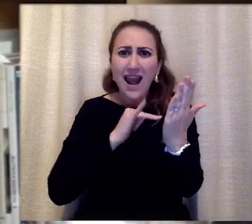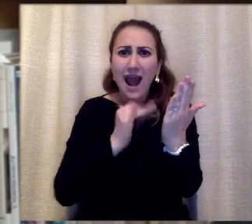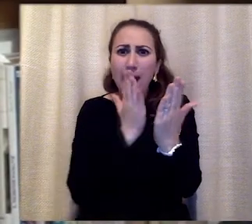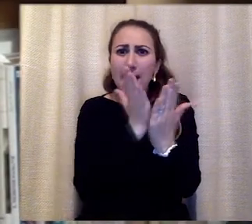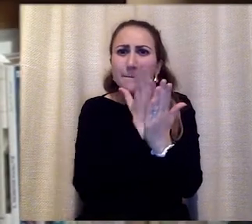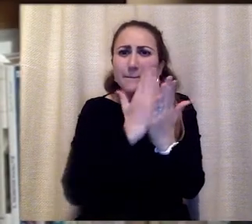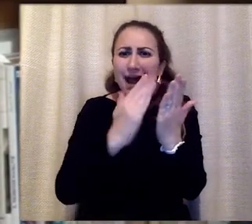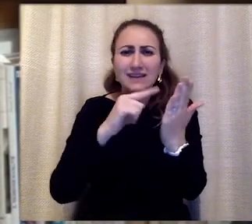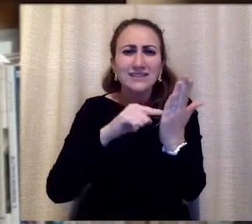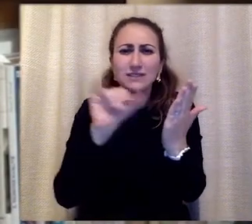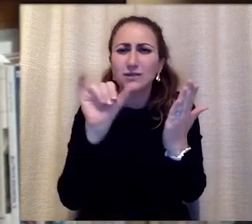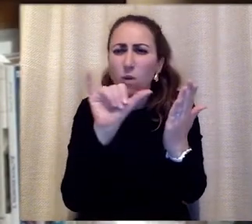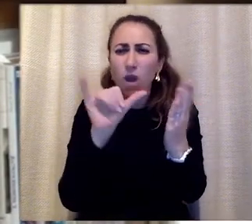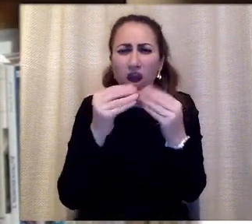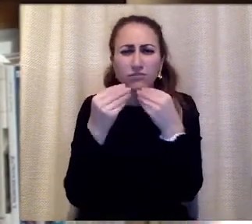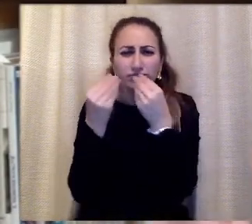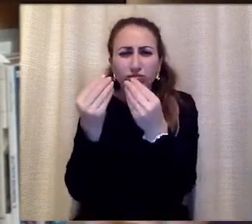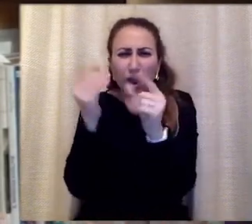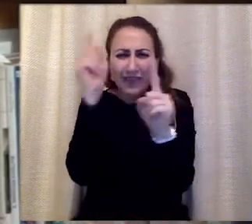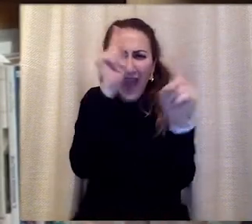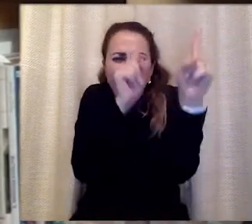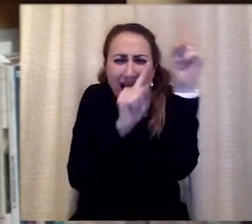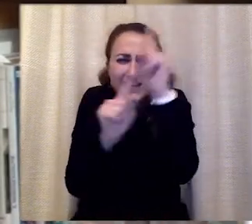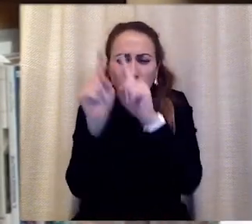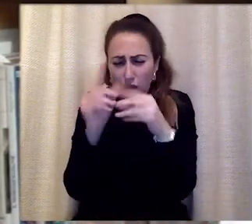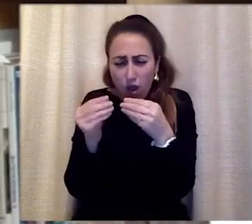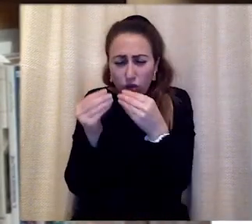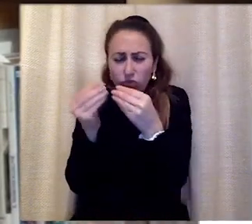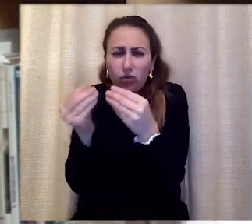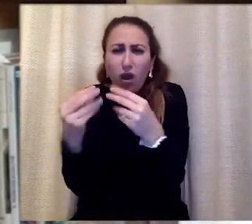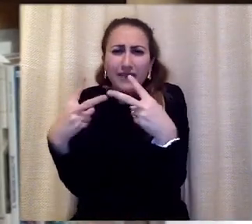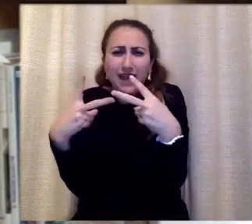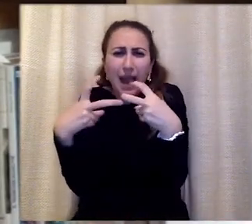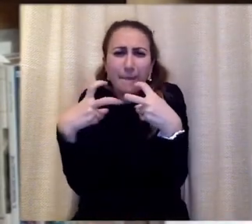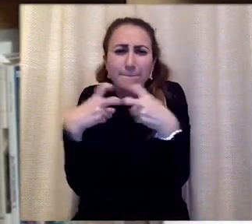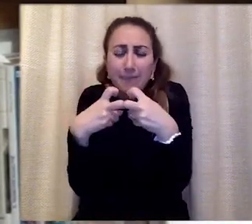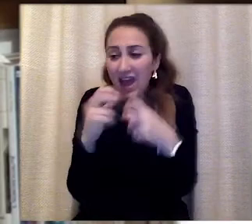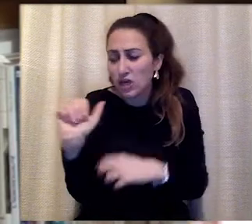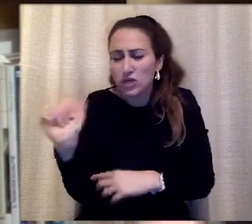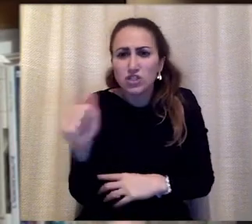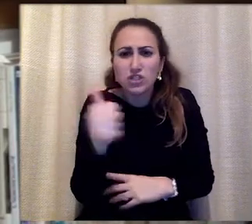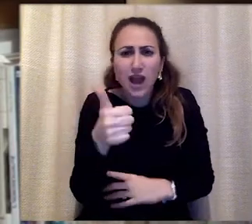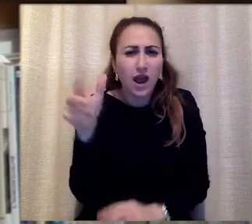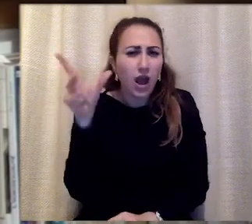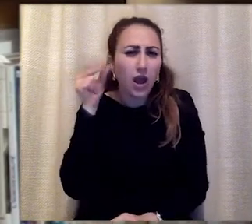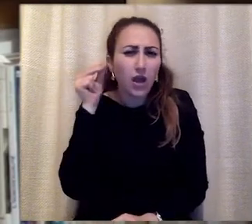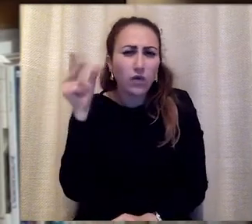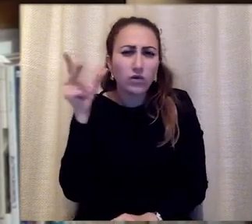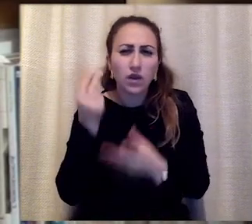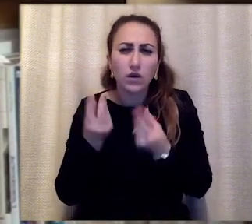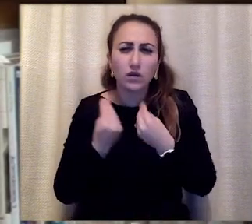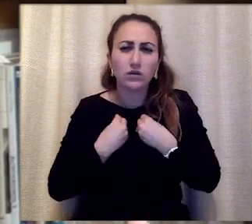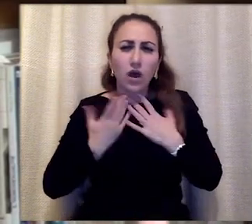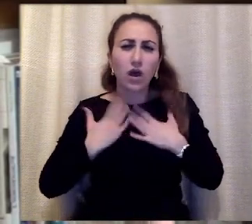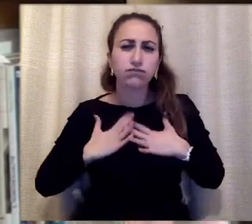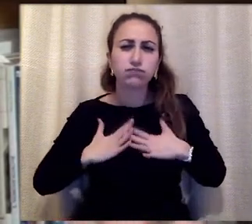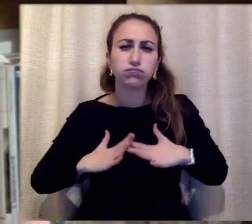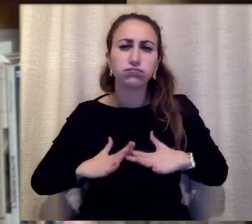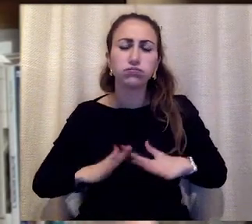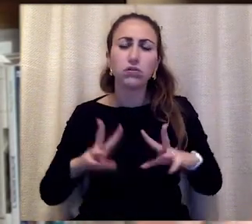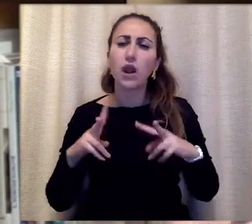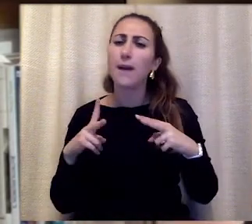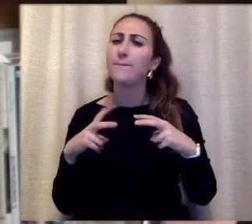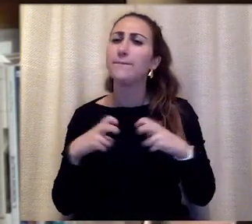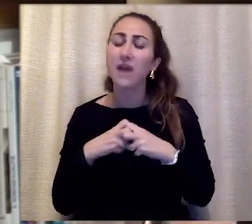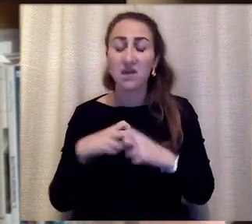chez celui qui les entendait. Et au début, les médecins n'ont pas fait attention, mais lorsqu'ils avaient 5 minutes, ils ont